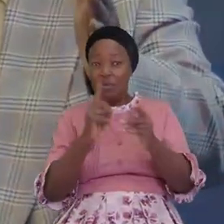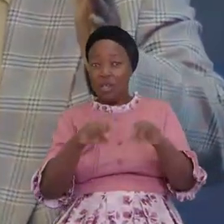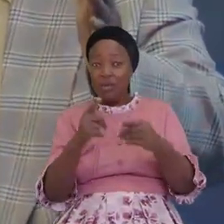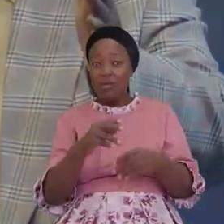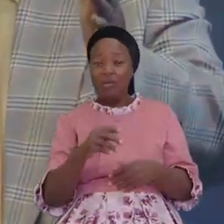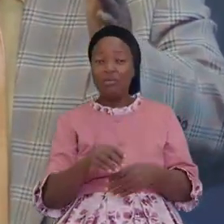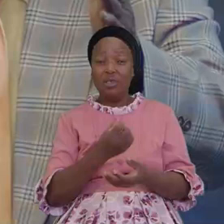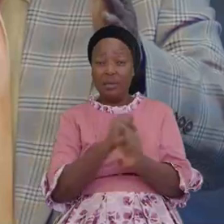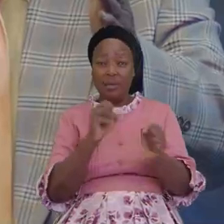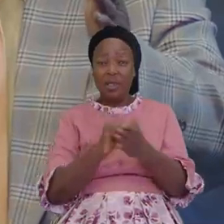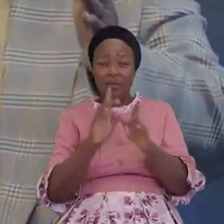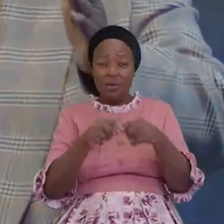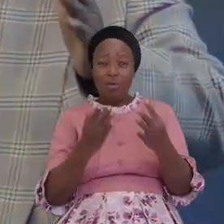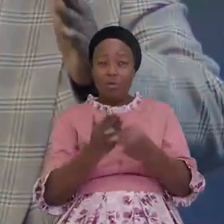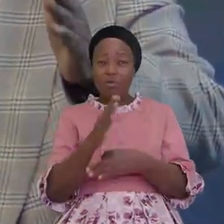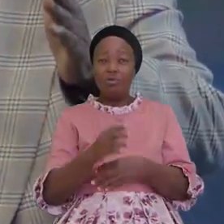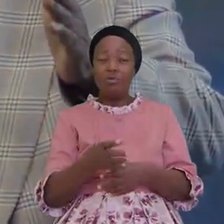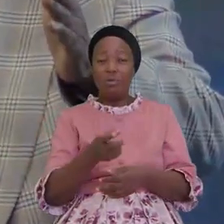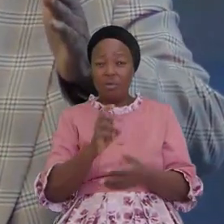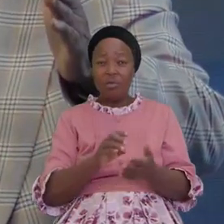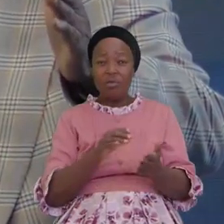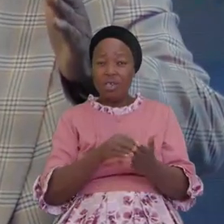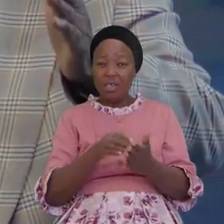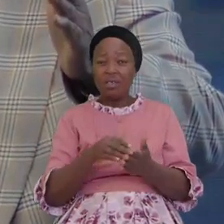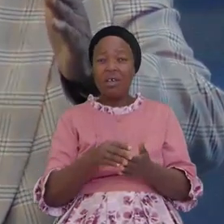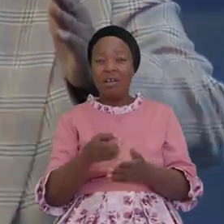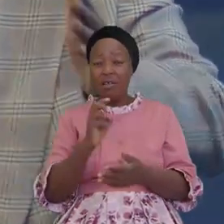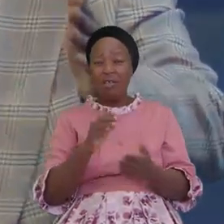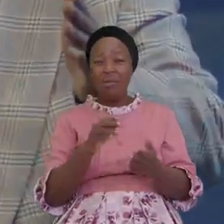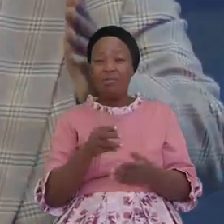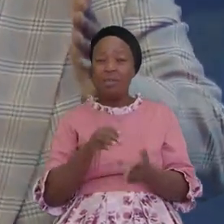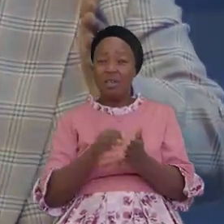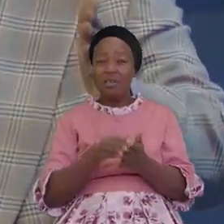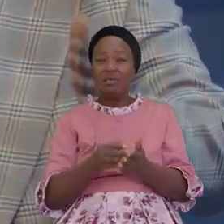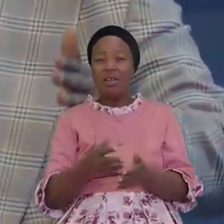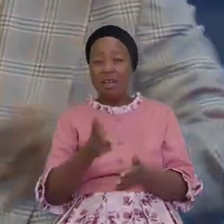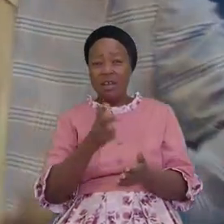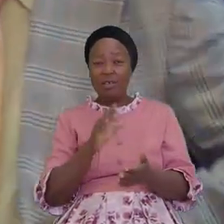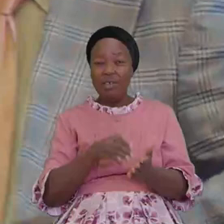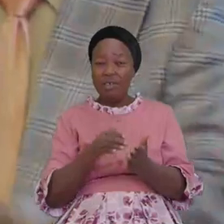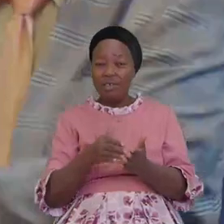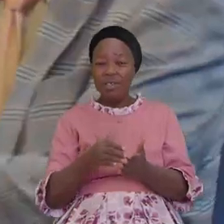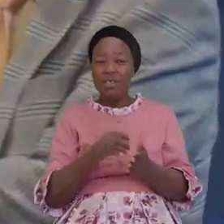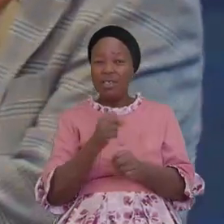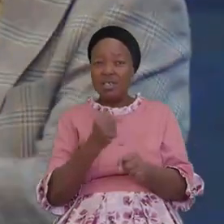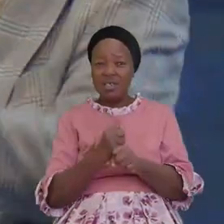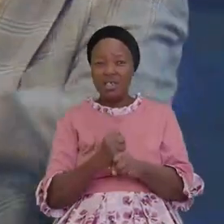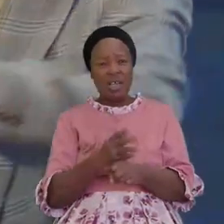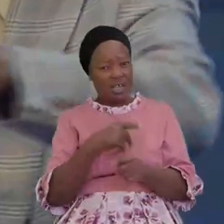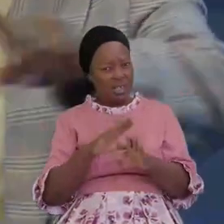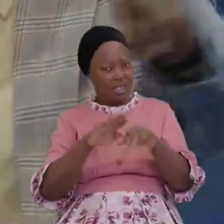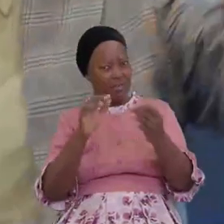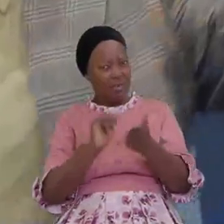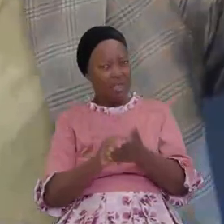Si quelqu'un te donne le salut, qui va durer pendant des millions d'années, des centaines de milliers d'années,